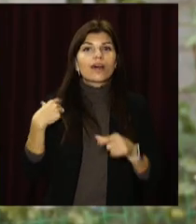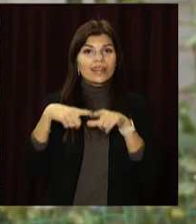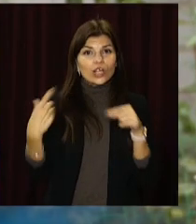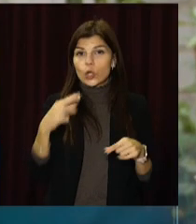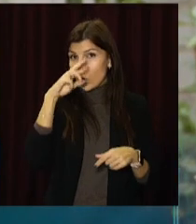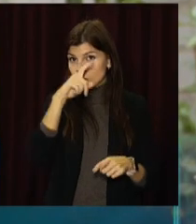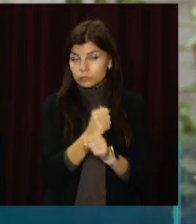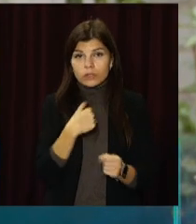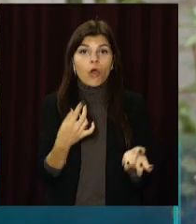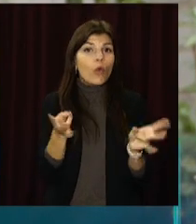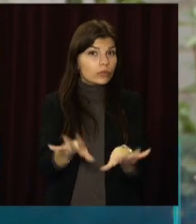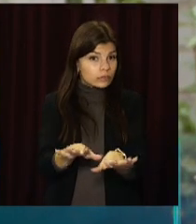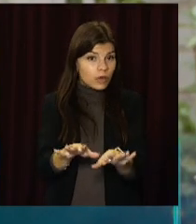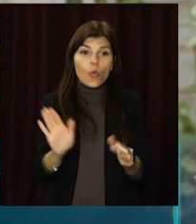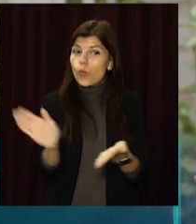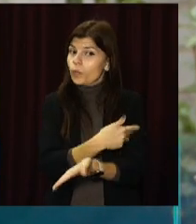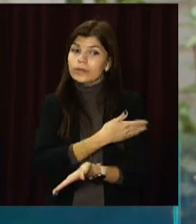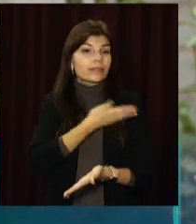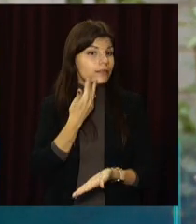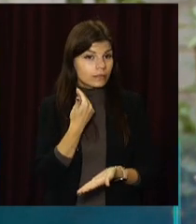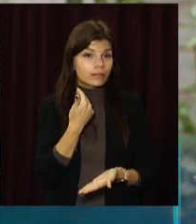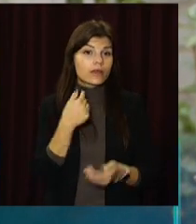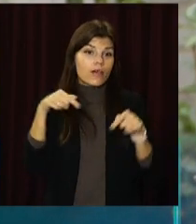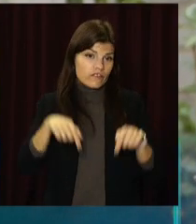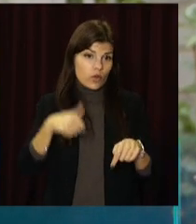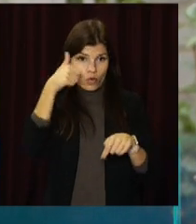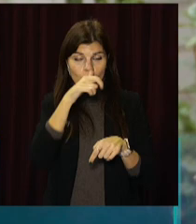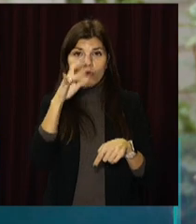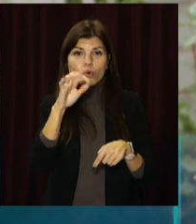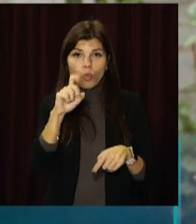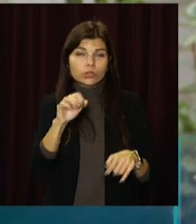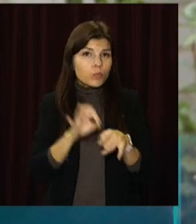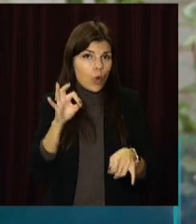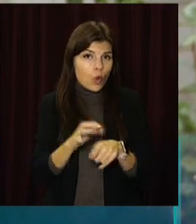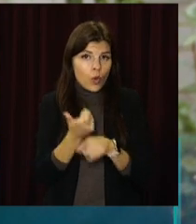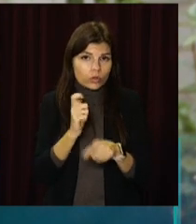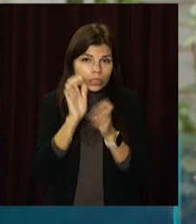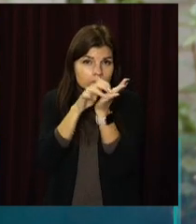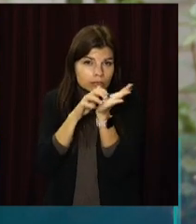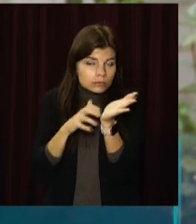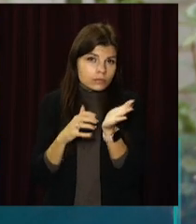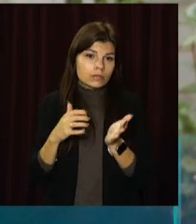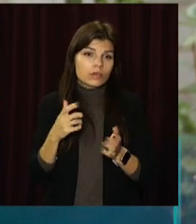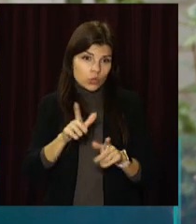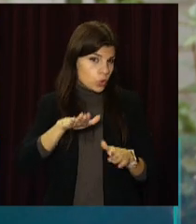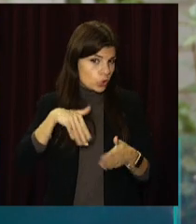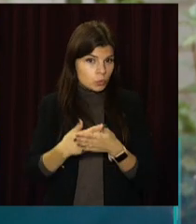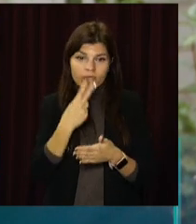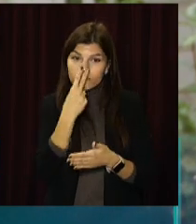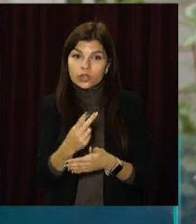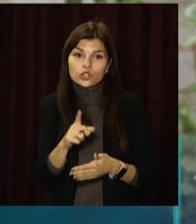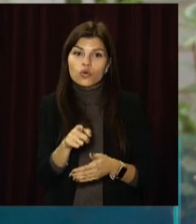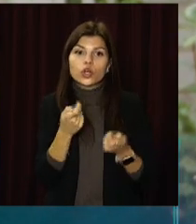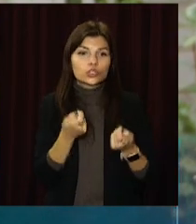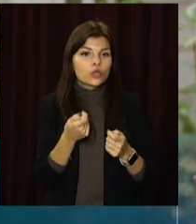листя, не убрала. У мене в цьому році всі рози боліли дуже сильно. Тобто на кожне, до сих пор навіть видно, що вони